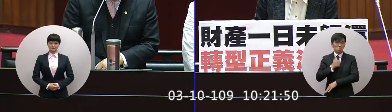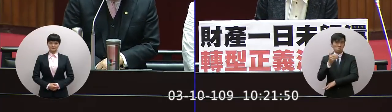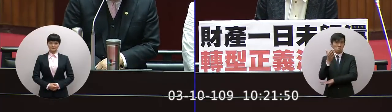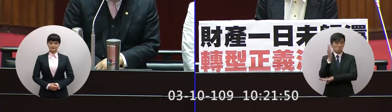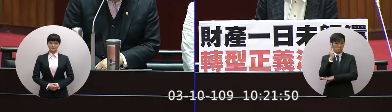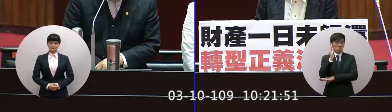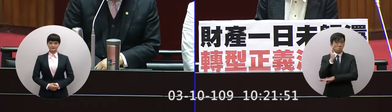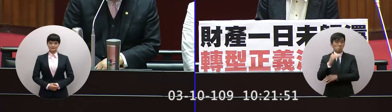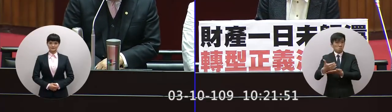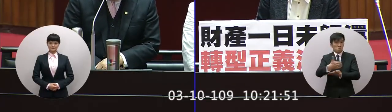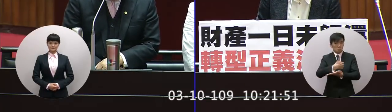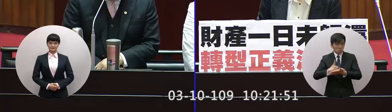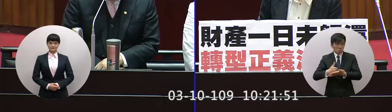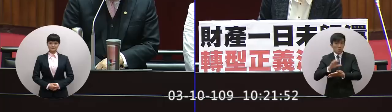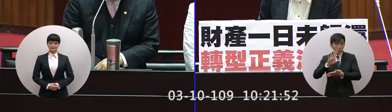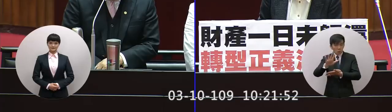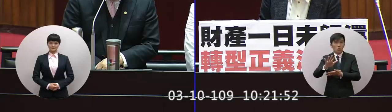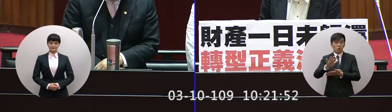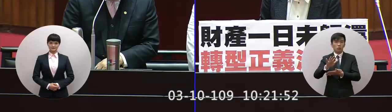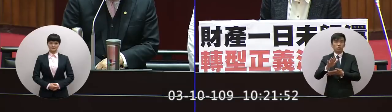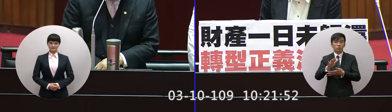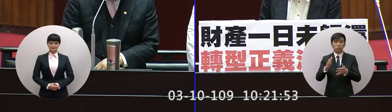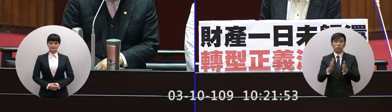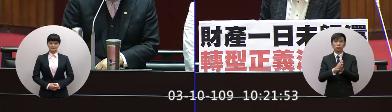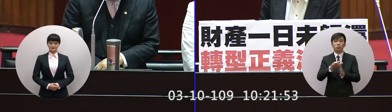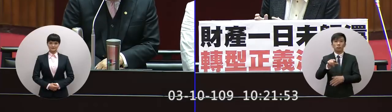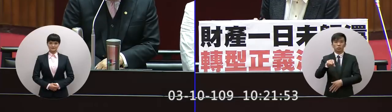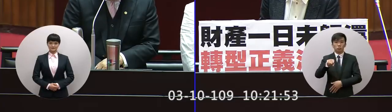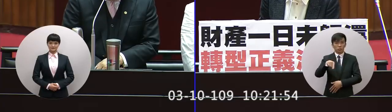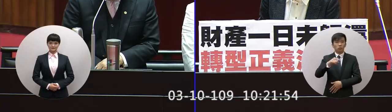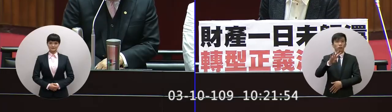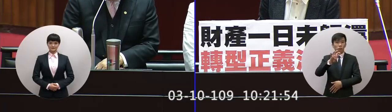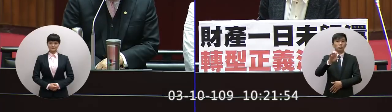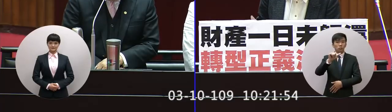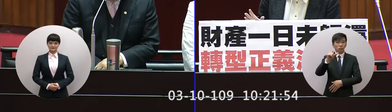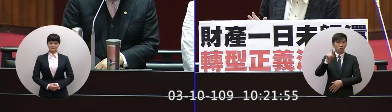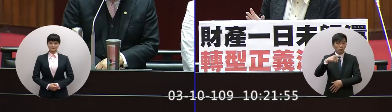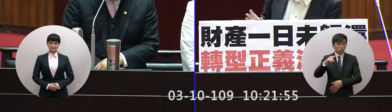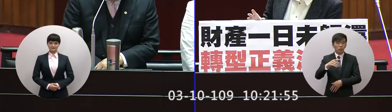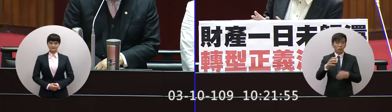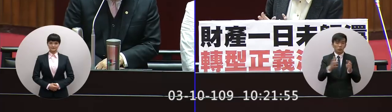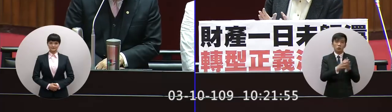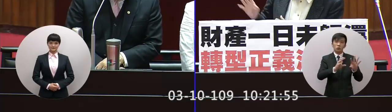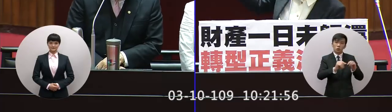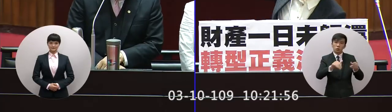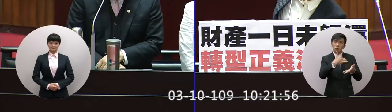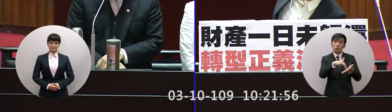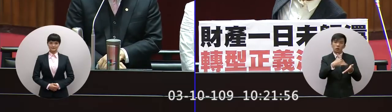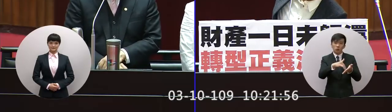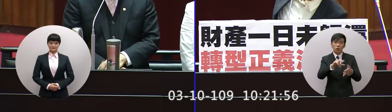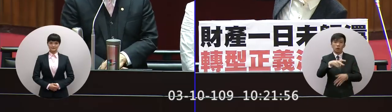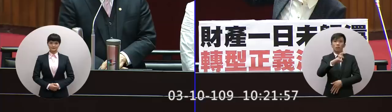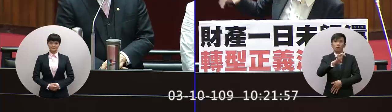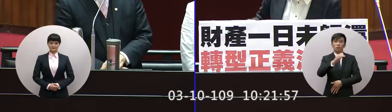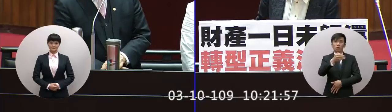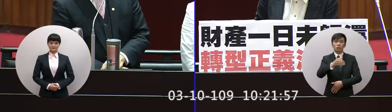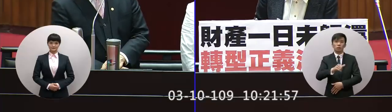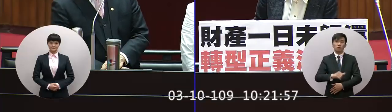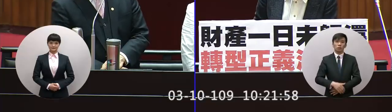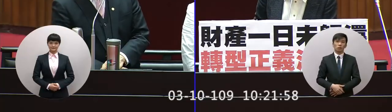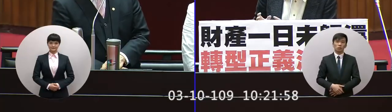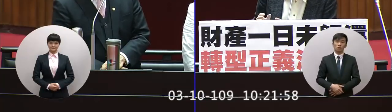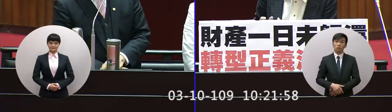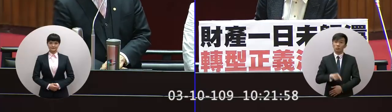财产的人数为145人，那总共是279笔土地。我手上的这份资料就